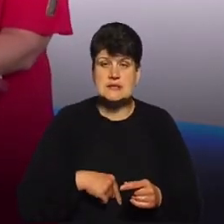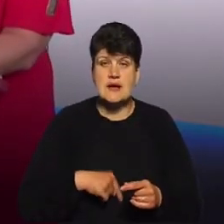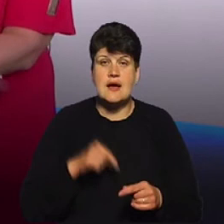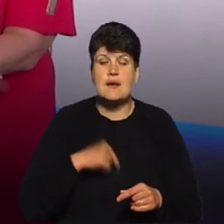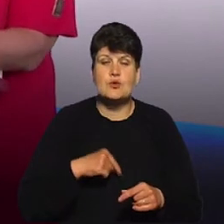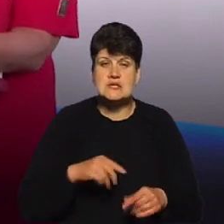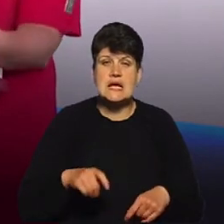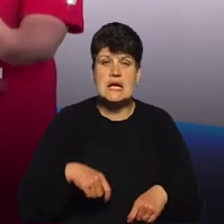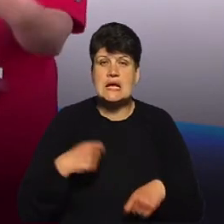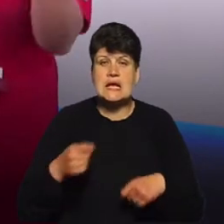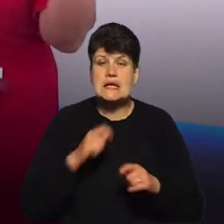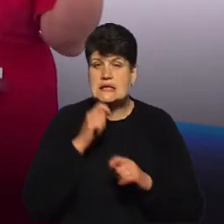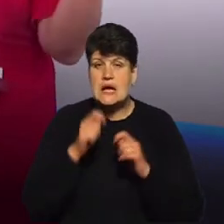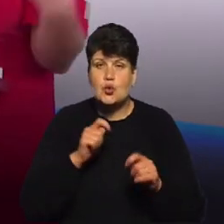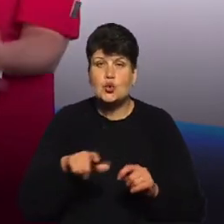є